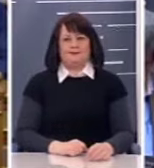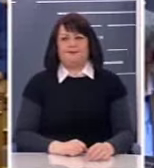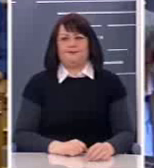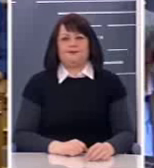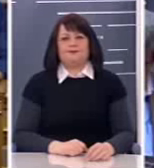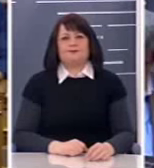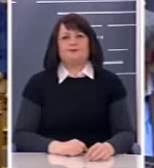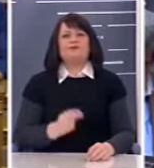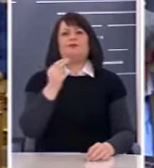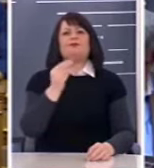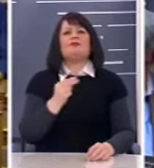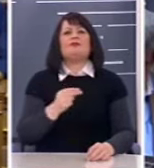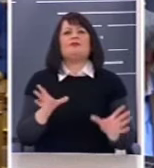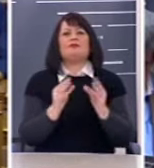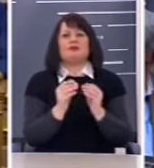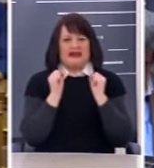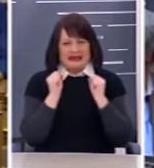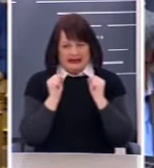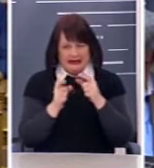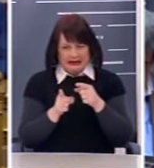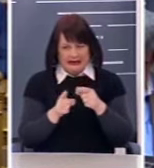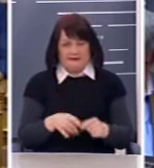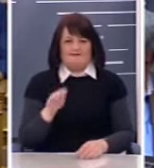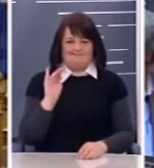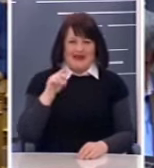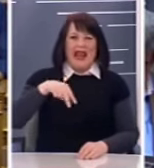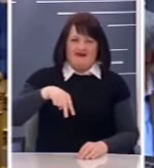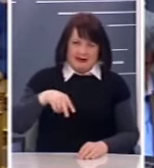Επανέρχομαι όμως στα θέματα της υγείας. Κύριε Λεβέντη,